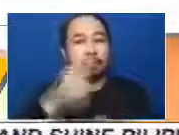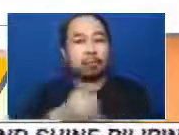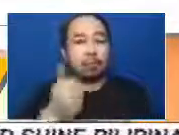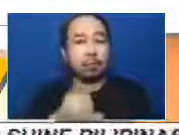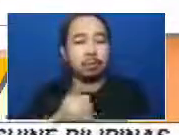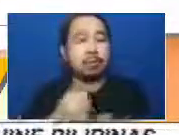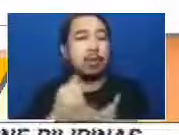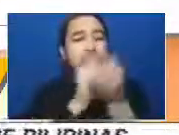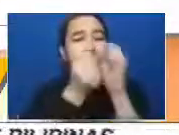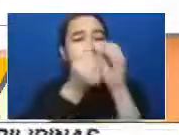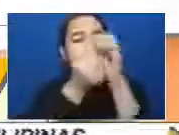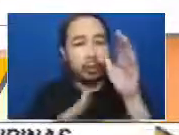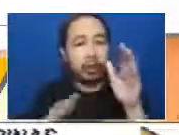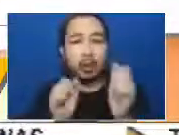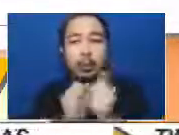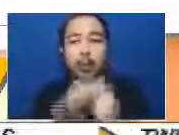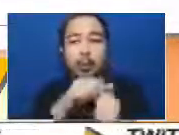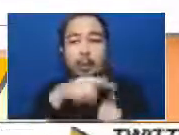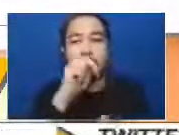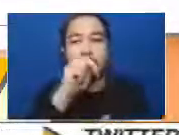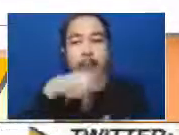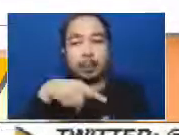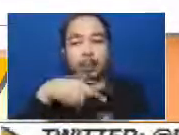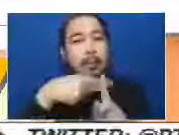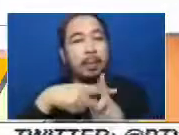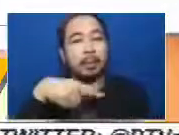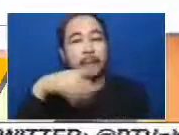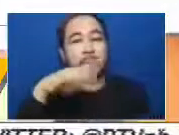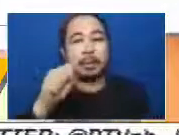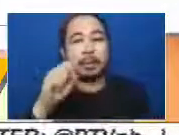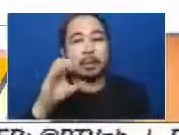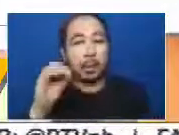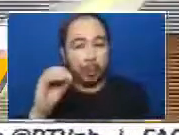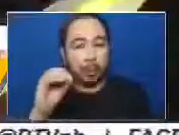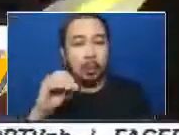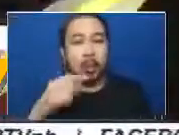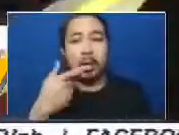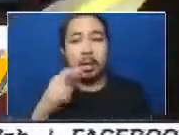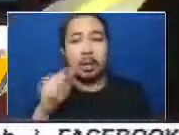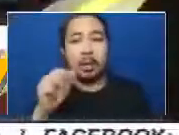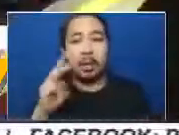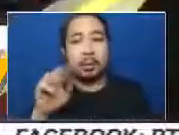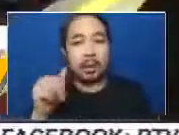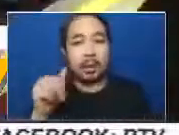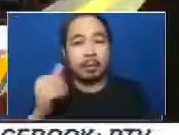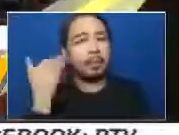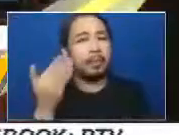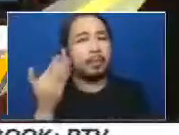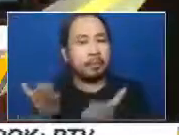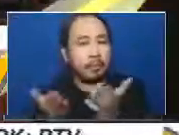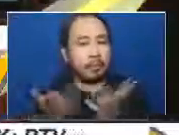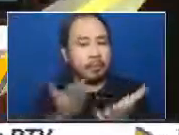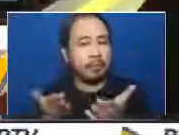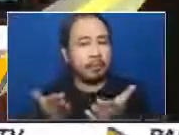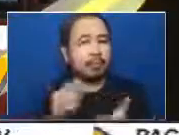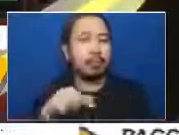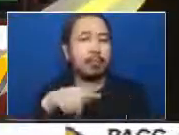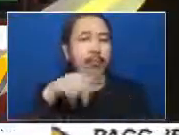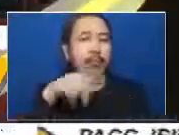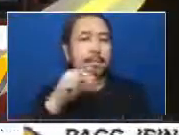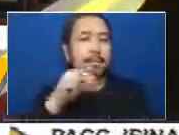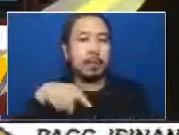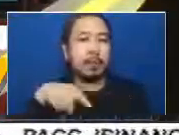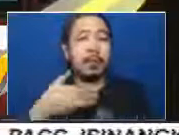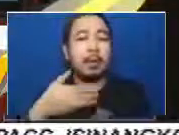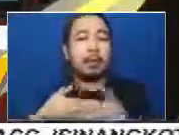morning po, USEC. Good morning, okay, Dayan. Okay, USEC, bakit po ba patuloy po ata itong pagtaas po ng bilihin, lalo na po itong karne